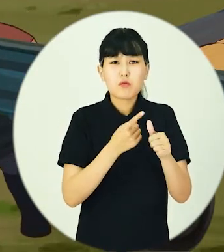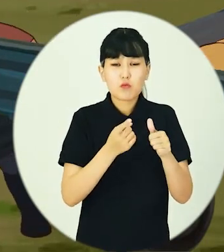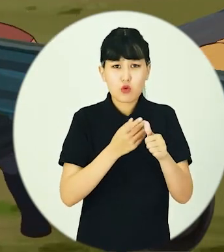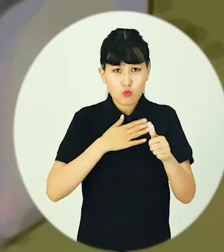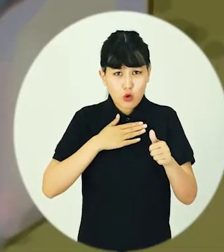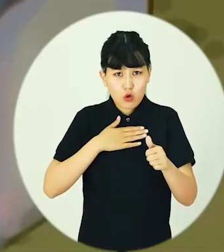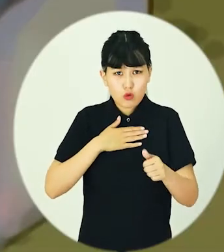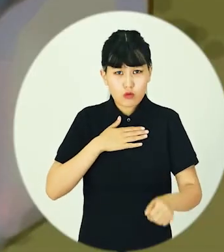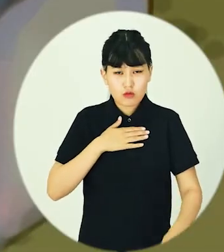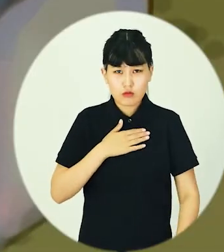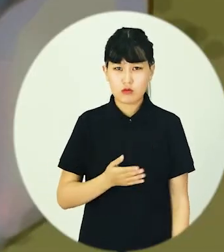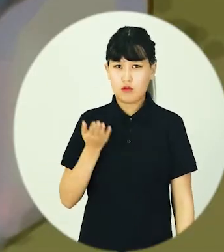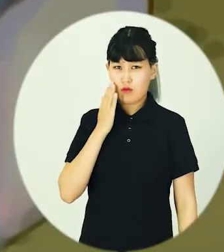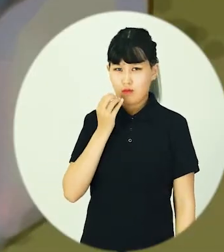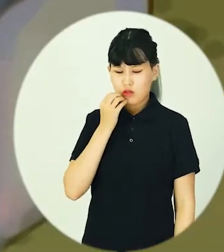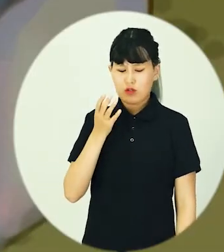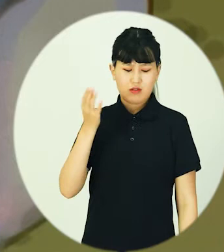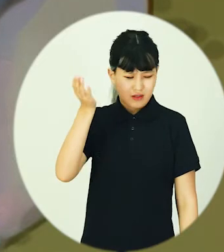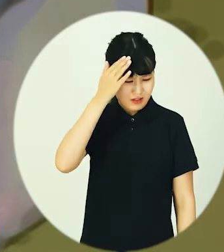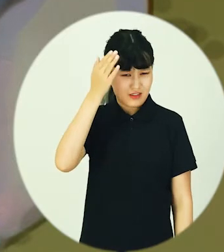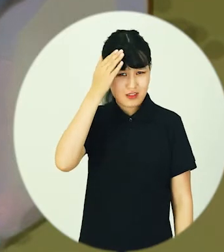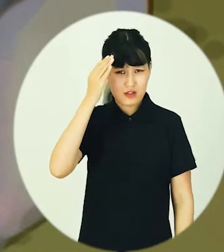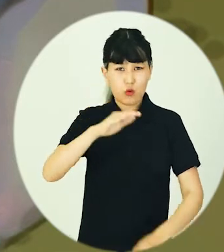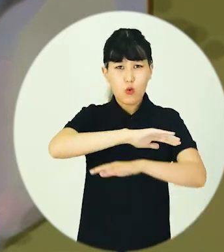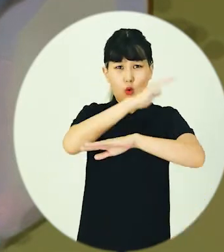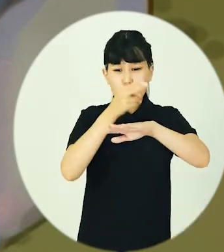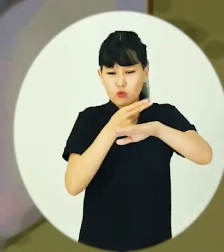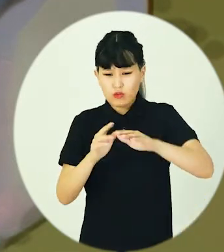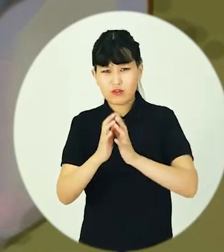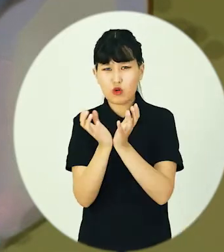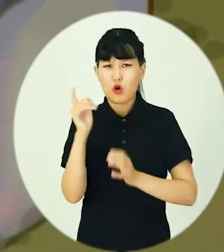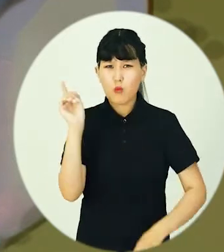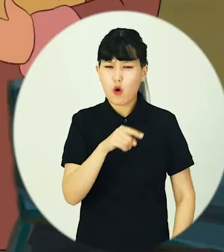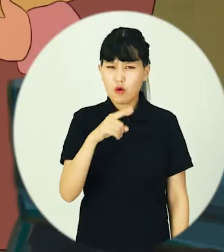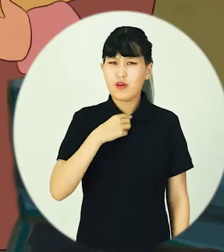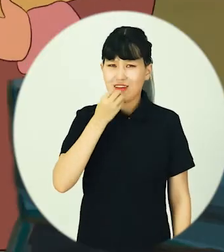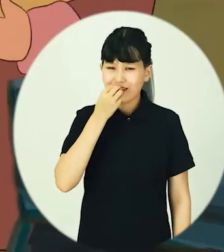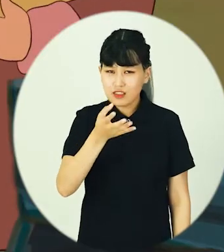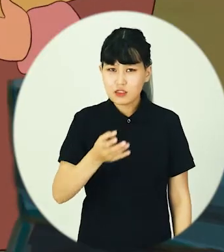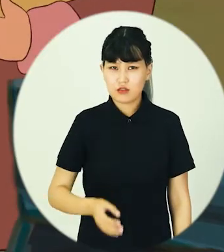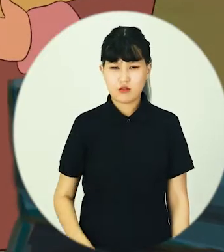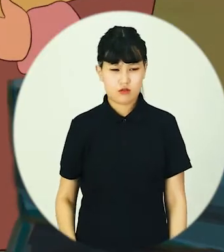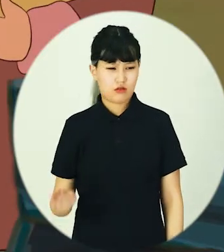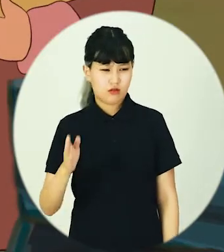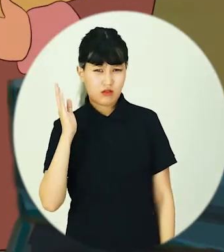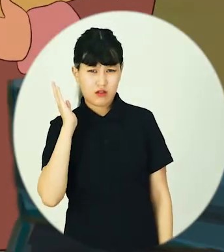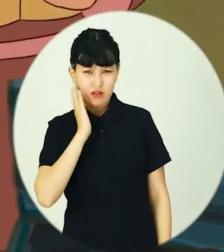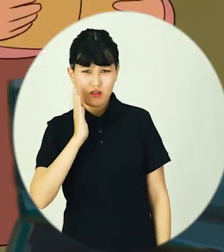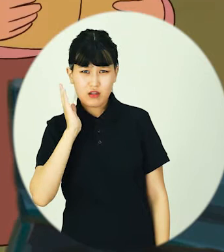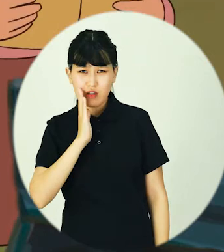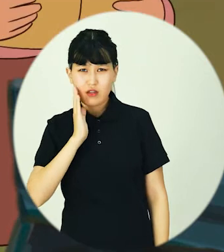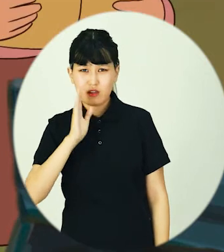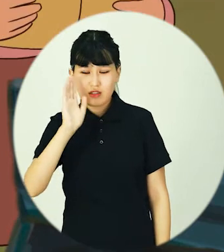уу? Эй, халаг, эй, халаг. Уулын тавх тавьж болохгүй гэж би хилээд л байгаа та. Эй, чинтэ.